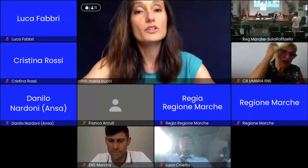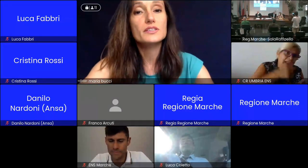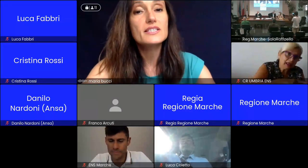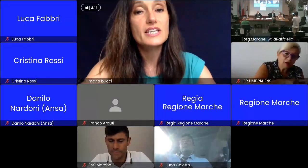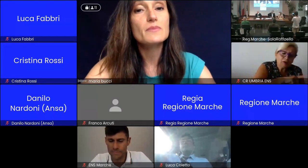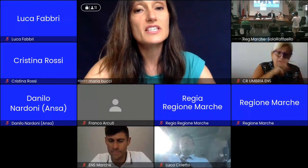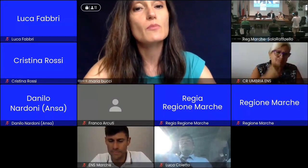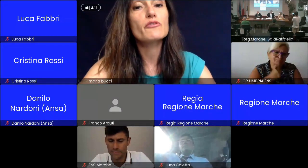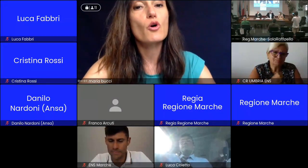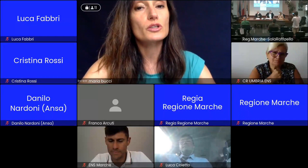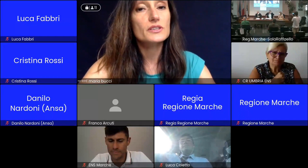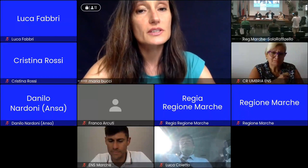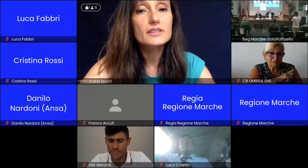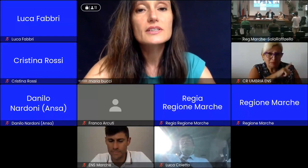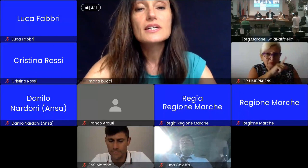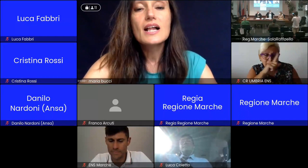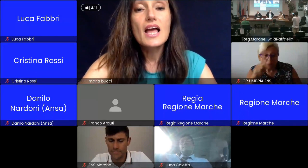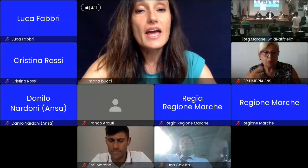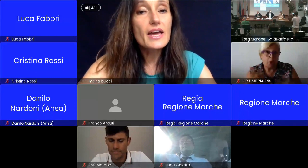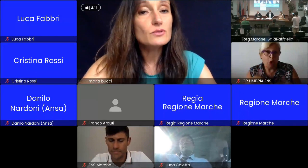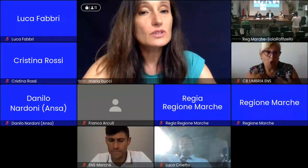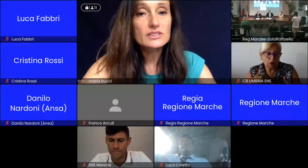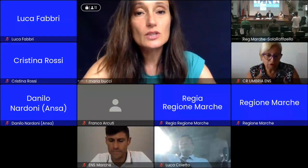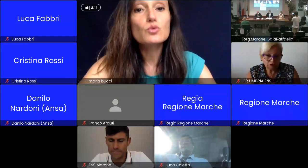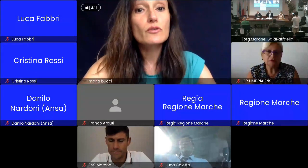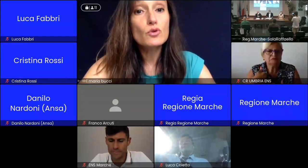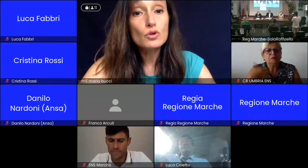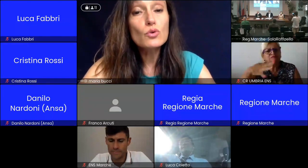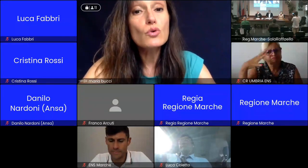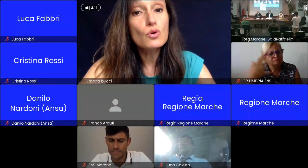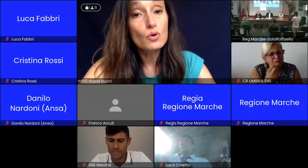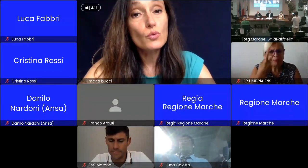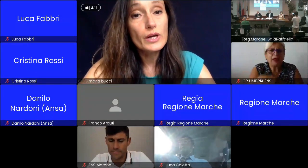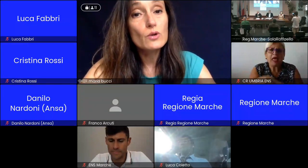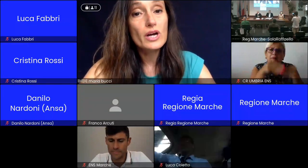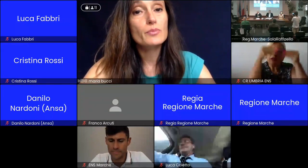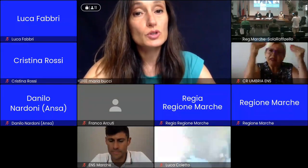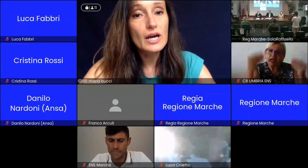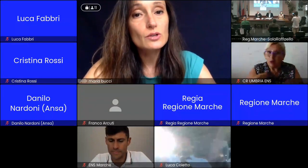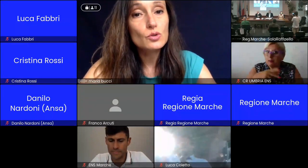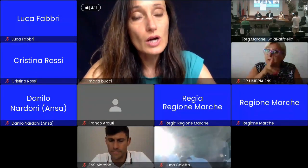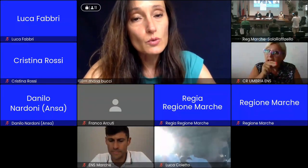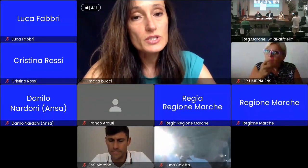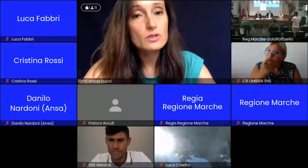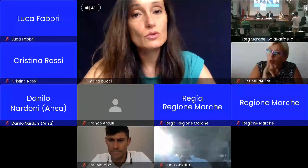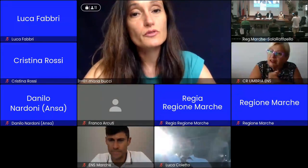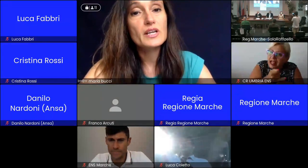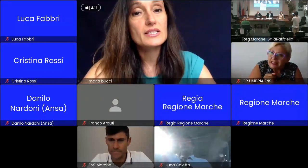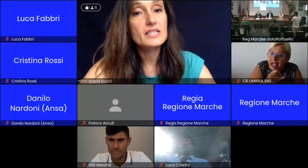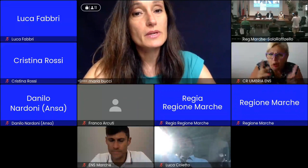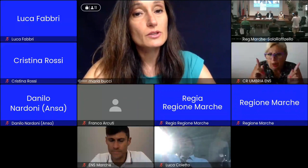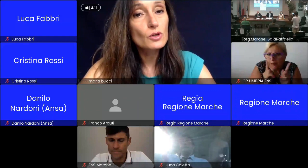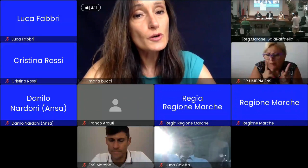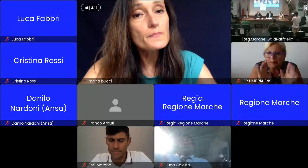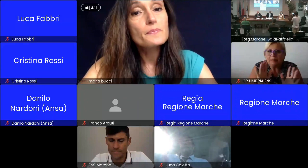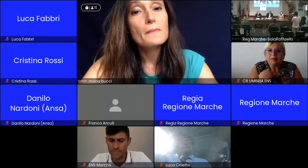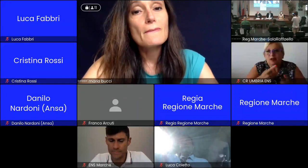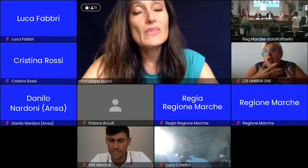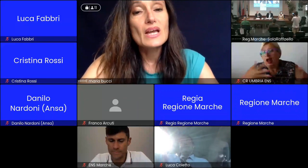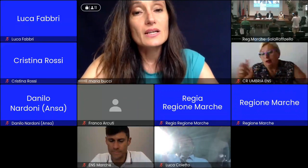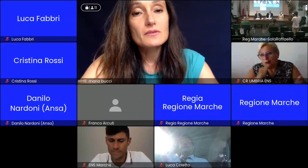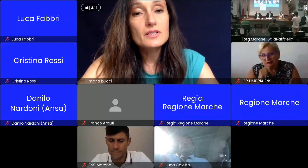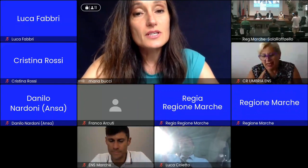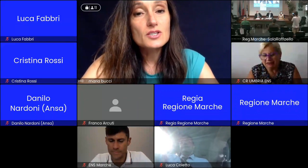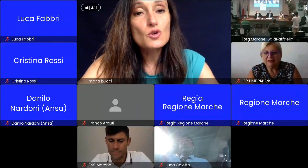siamo forti, insieme siamo forti. È stato un lavoro lungo quello che ha portato a questo